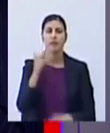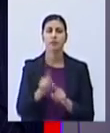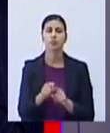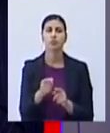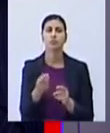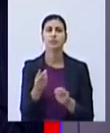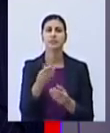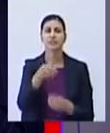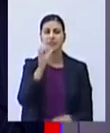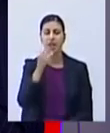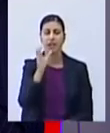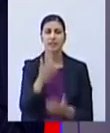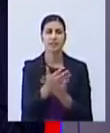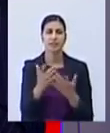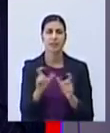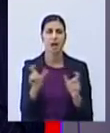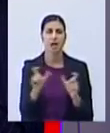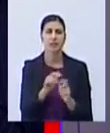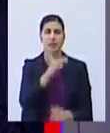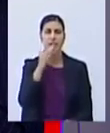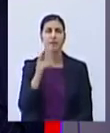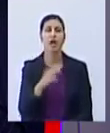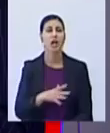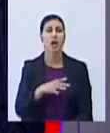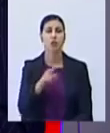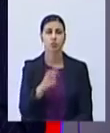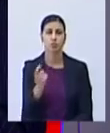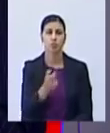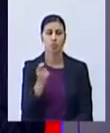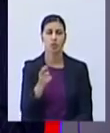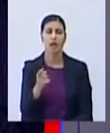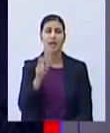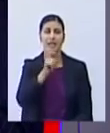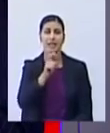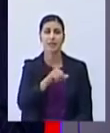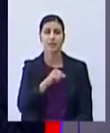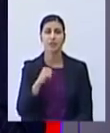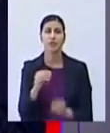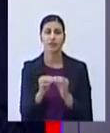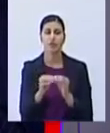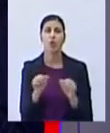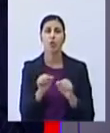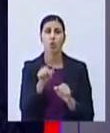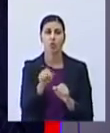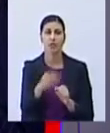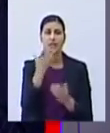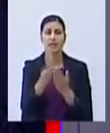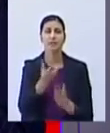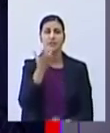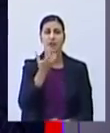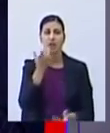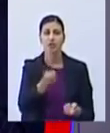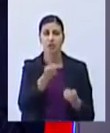ხო? გაჯერებულია ნებისმიერი მაღაზია. არ ისი ქართული პროდუქცია, როცა შეიძლება რომ გლეხმა იგივე გორელმა მიიტანოს ის თავისი ვაშლი და ვაშლის